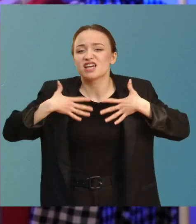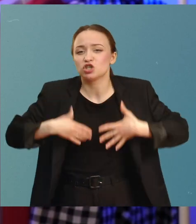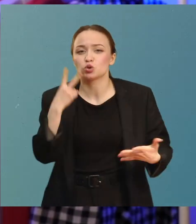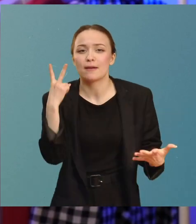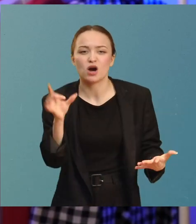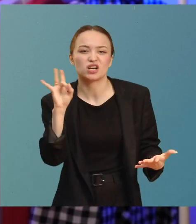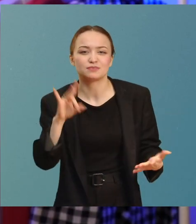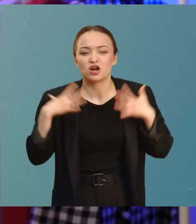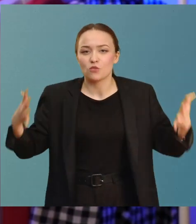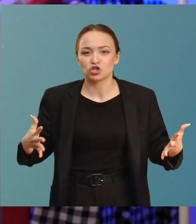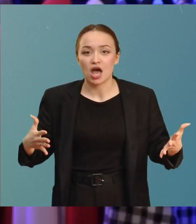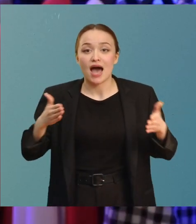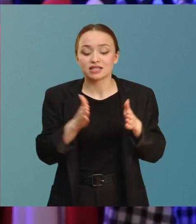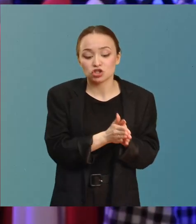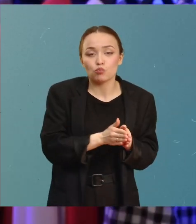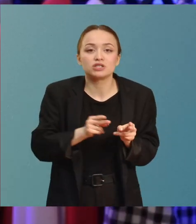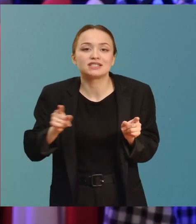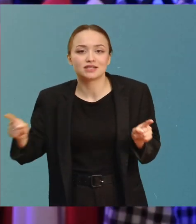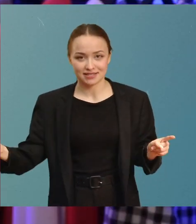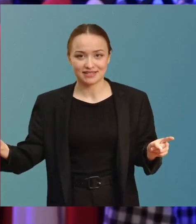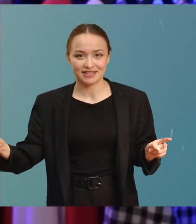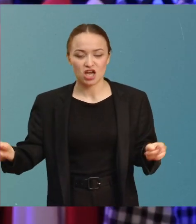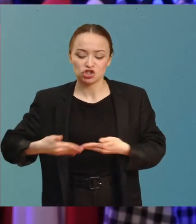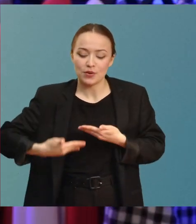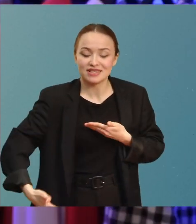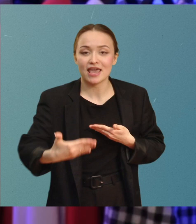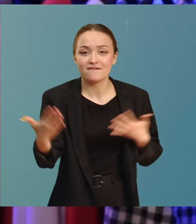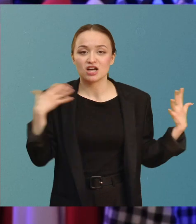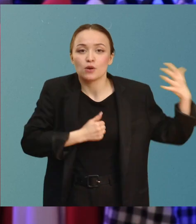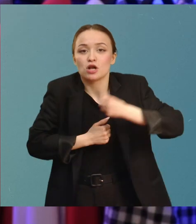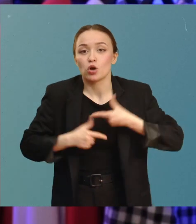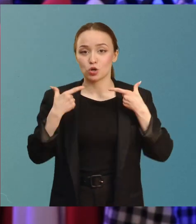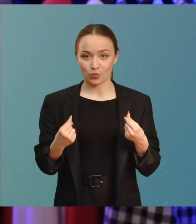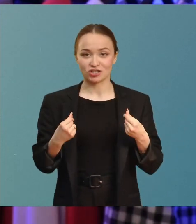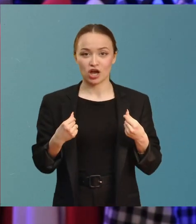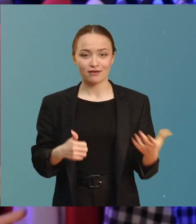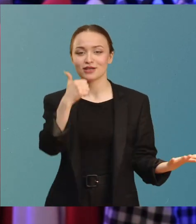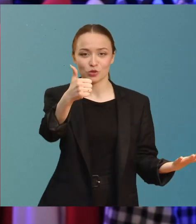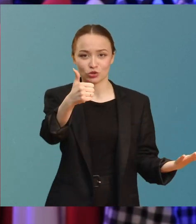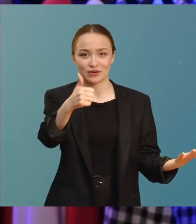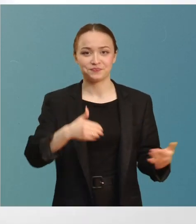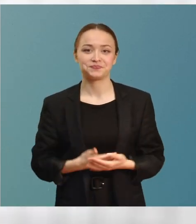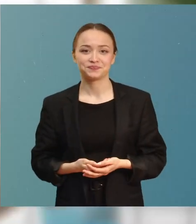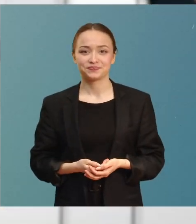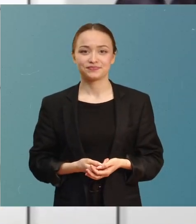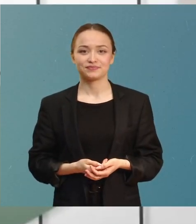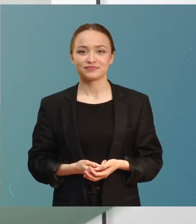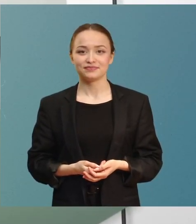взять одежду на пару размеров больше. А также в моде оверсайз длин. Чем длиннее ваше пальто или рубашка, тем лучше.